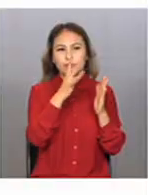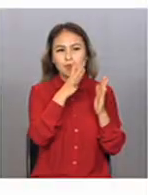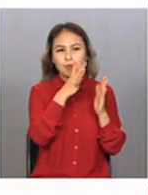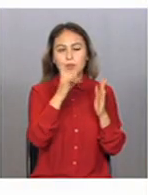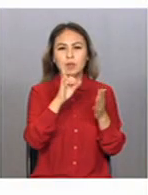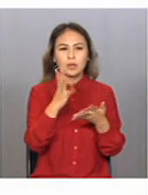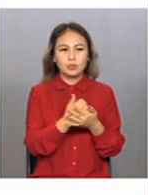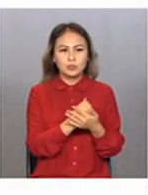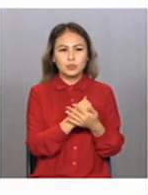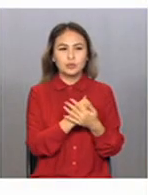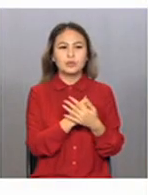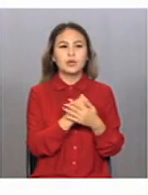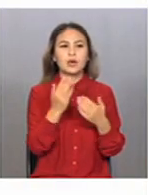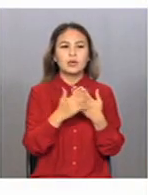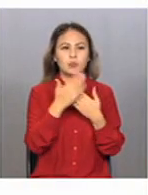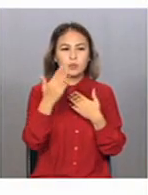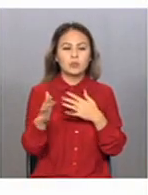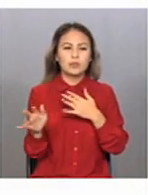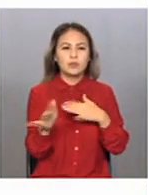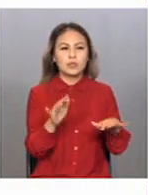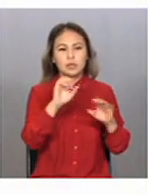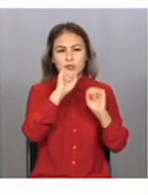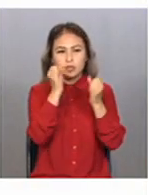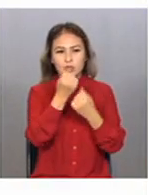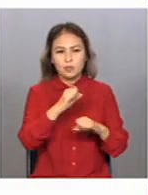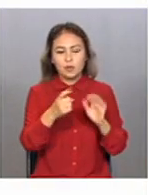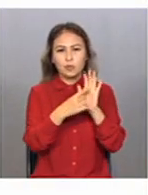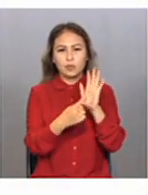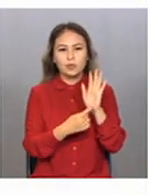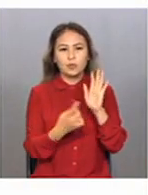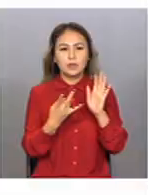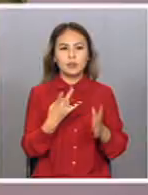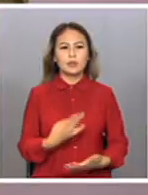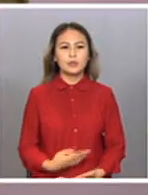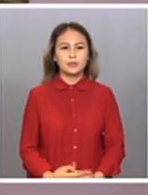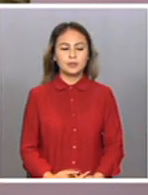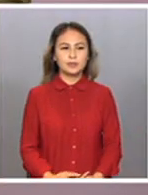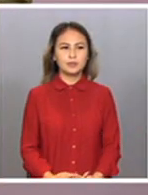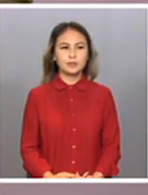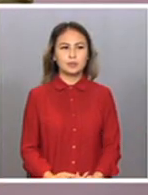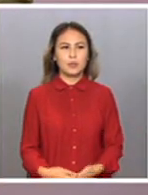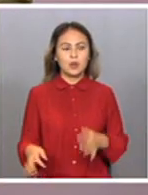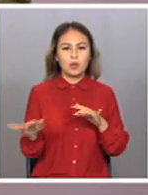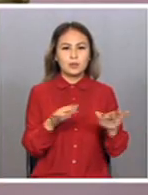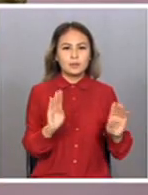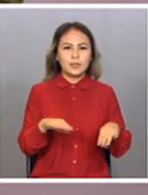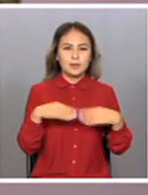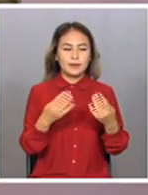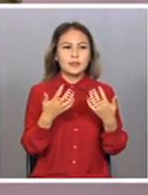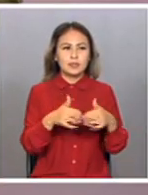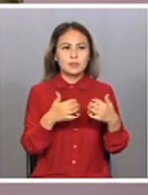Уақытты табу үшін арақашықтықты қозғалыс жылдамдығына бөлеміз. Қозғалысқа берген